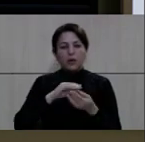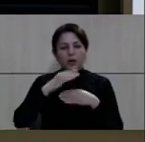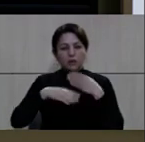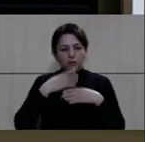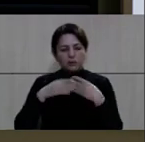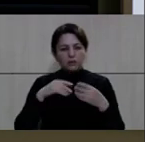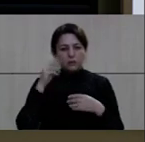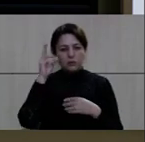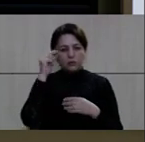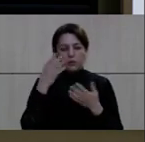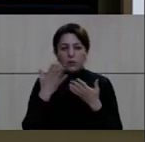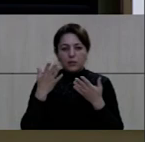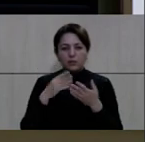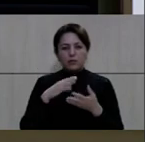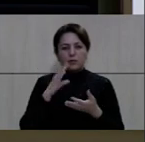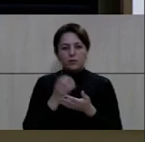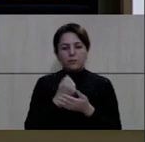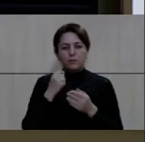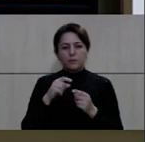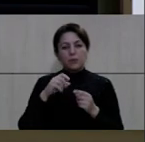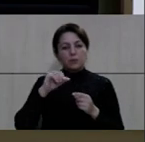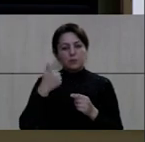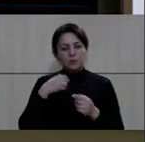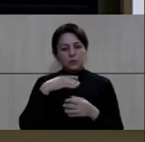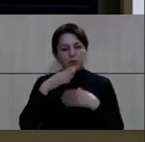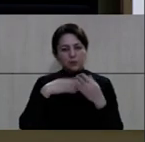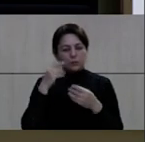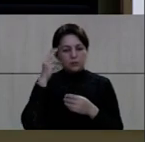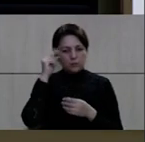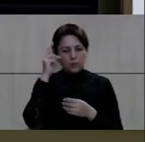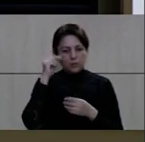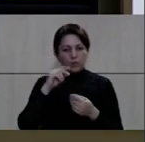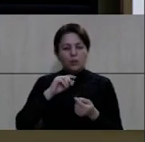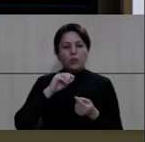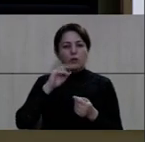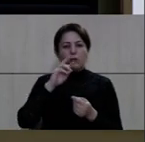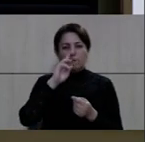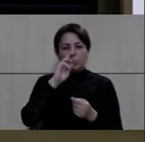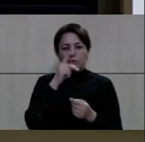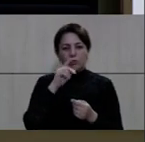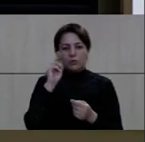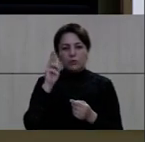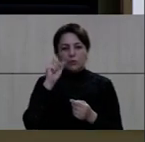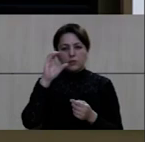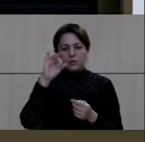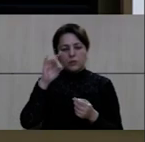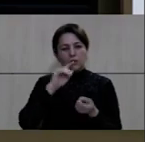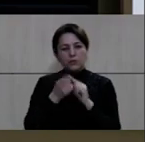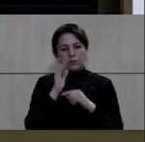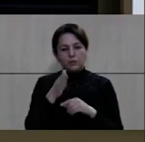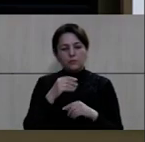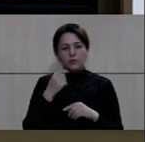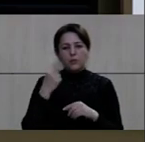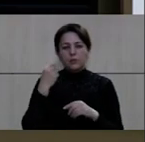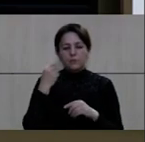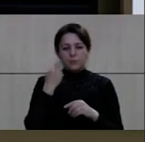topamiz? Avval aralash sonni noto'g'ri kasrga aylantiramiz. 1/2 dan 1 nechchiga teng bo'ladi? 2